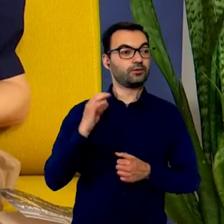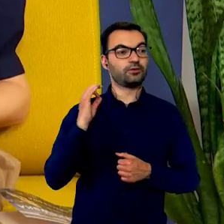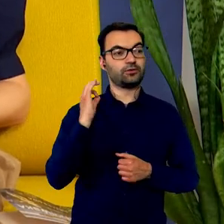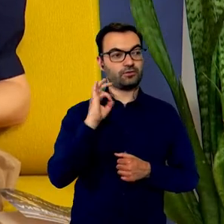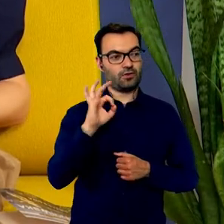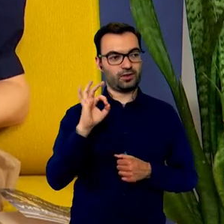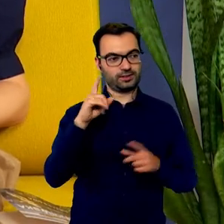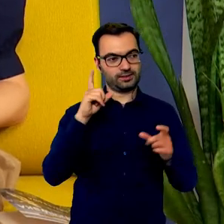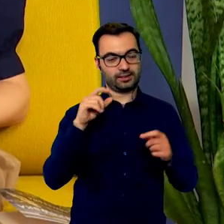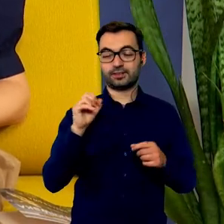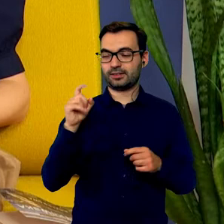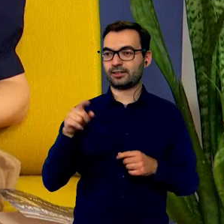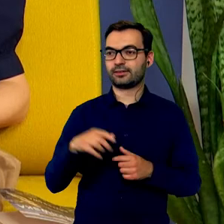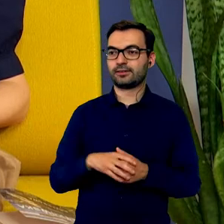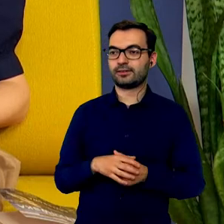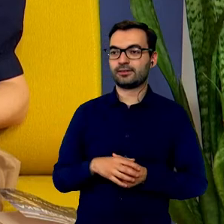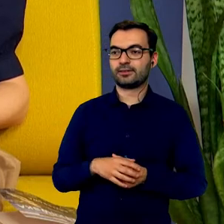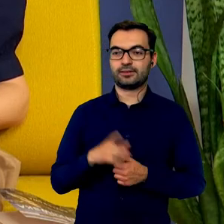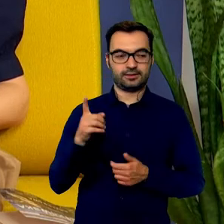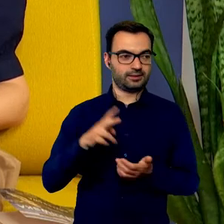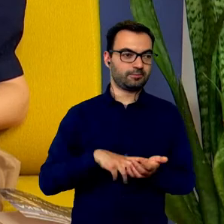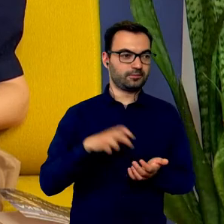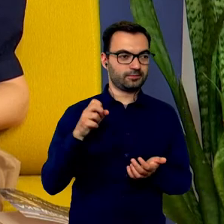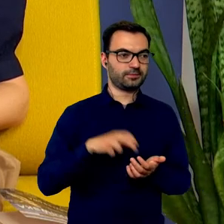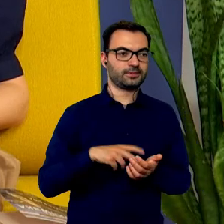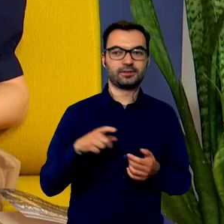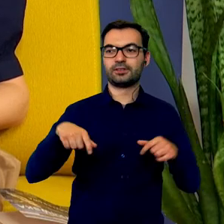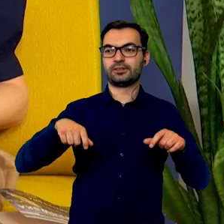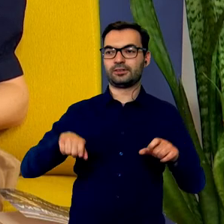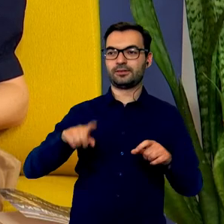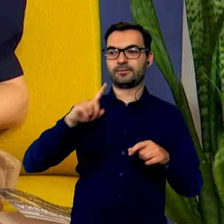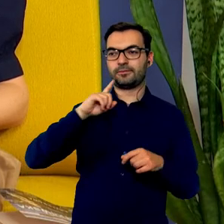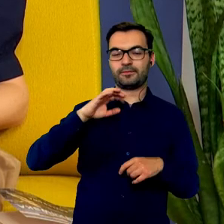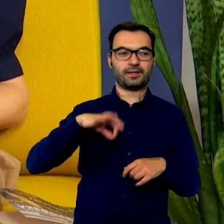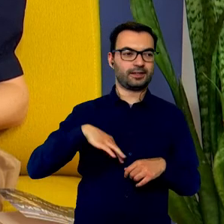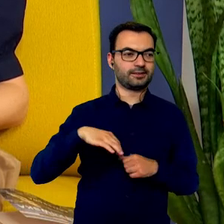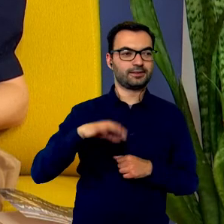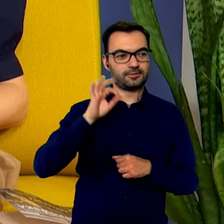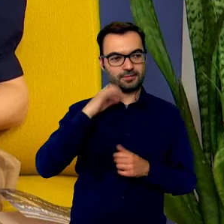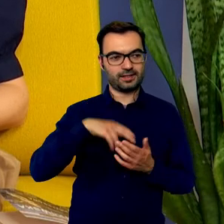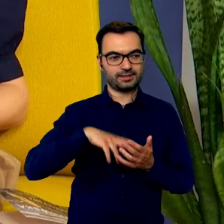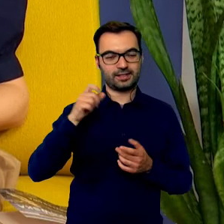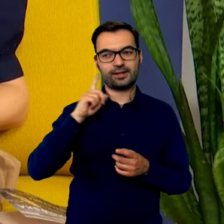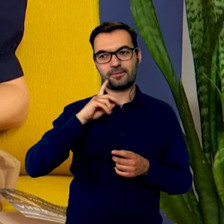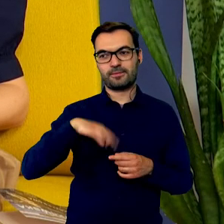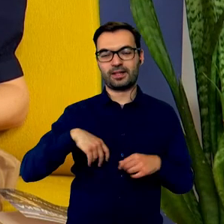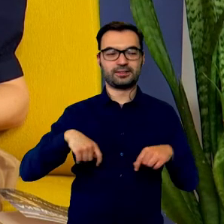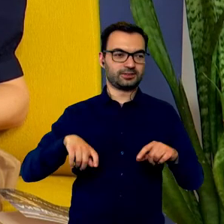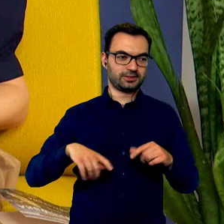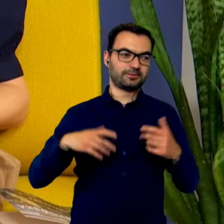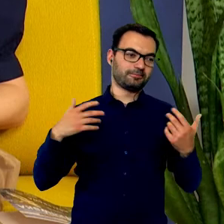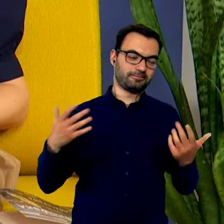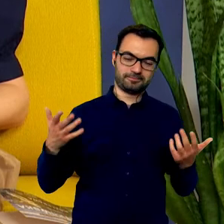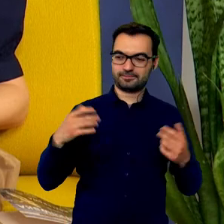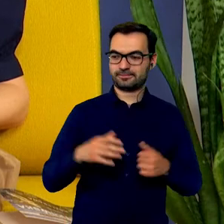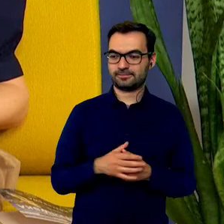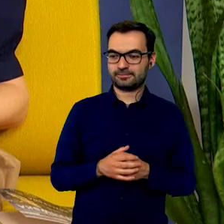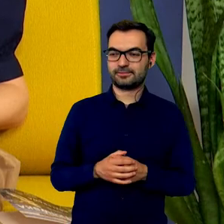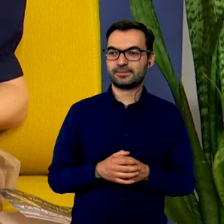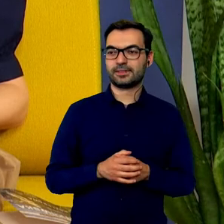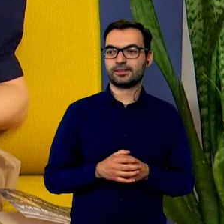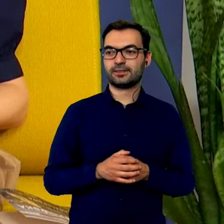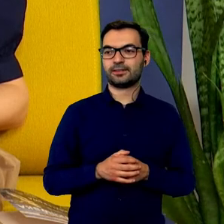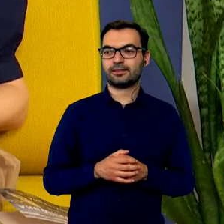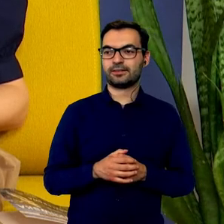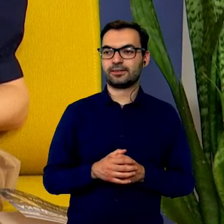tak? Tu podskakująca pani, a tutaj... A tu siedzący pan. Pani podskakuje, a pan siedzi. Pan czekający